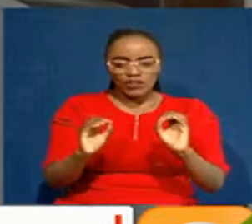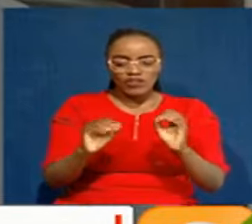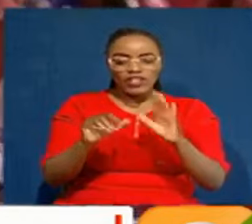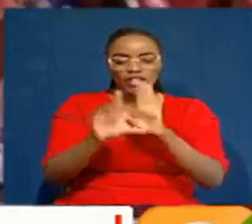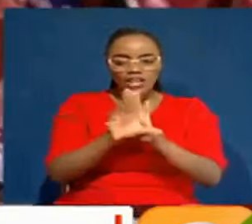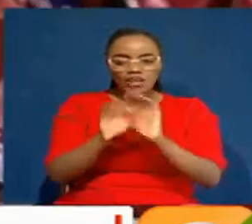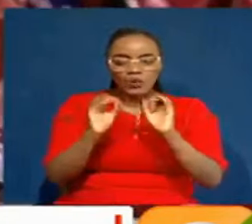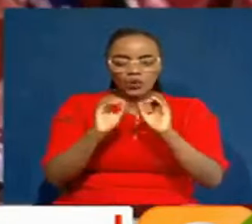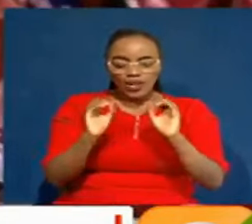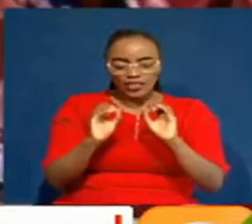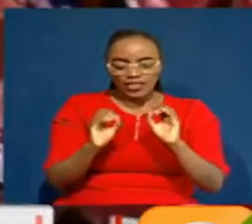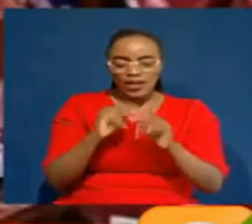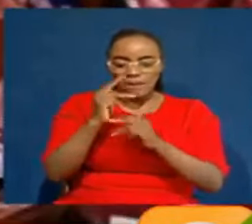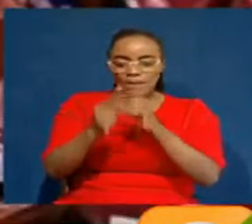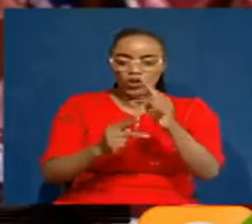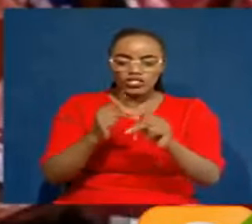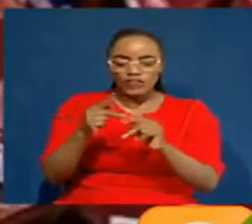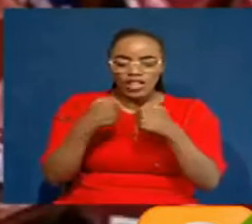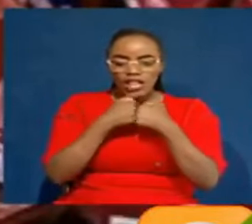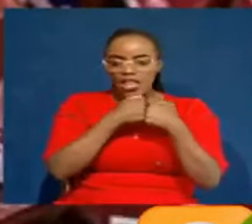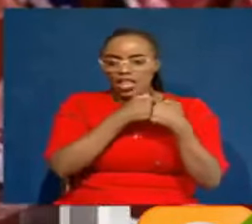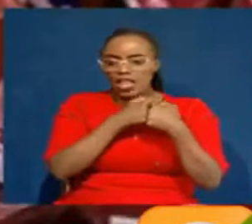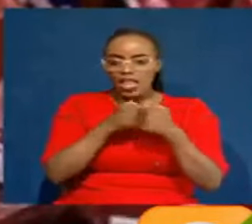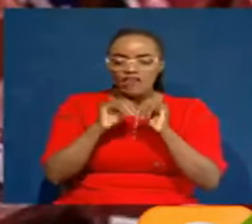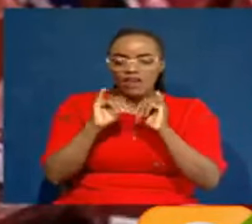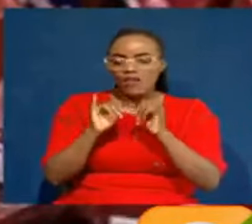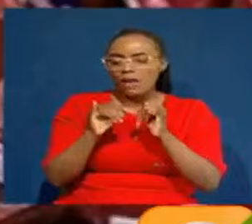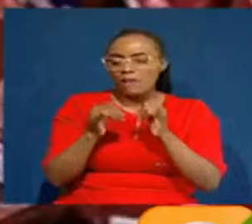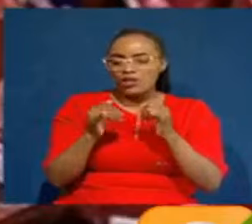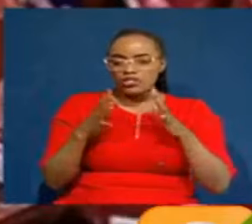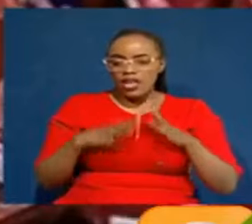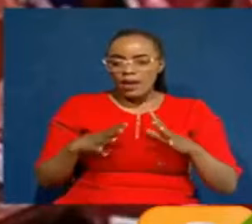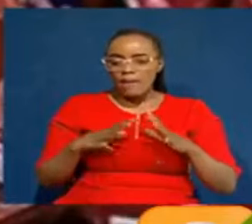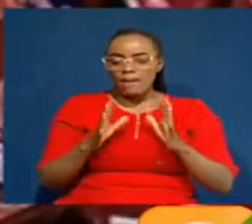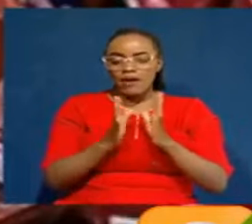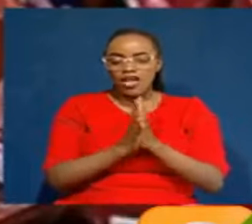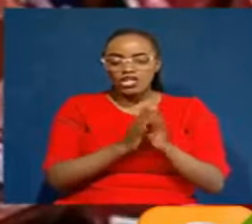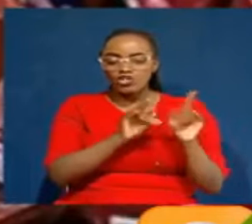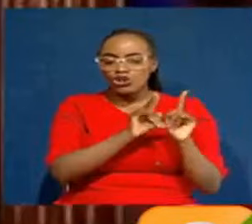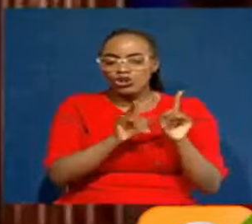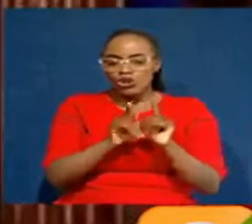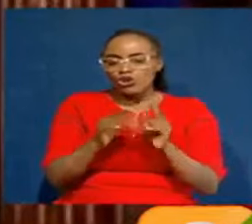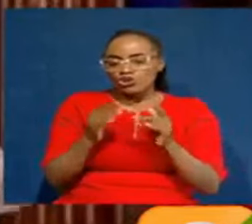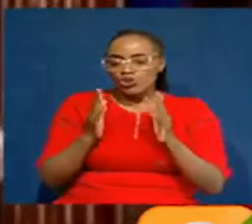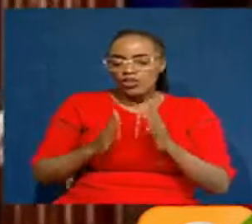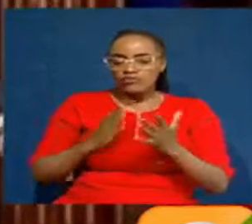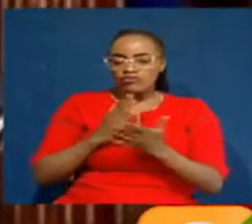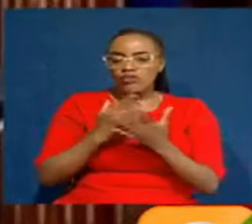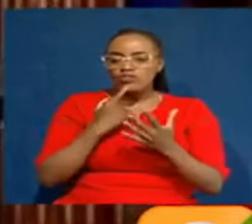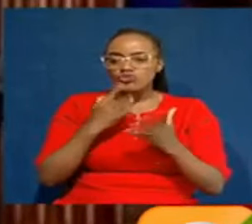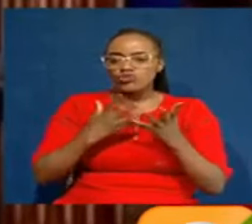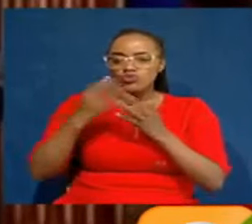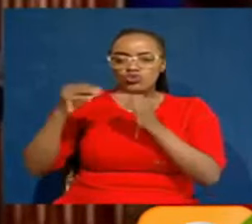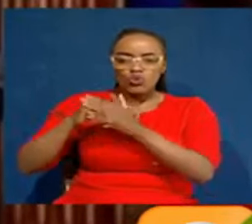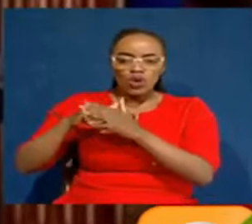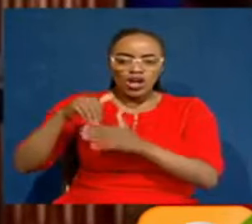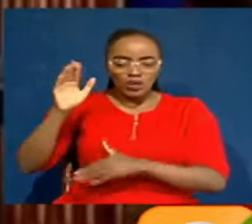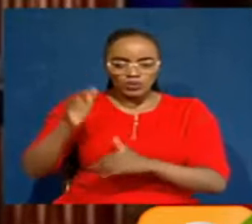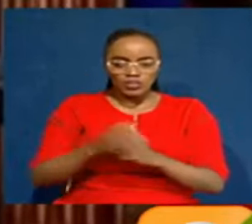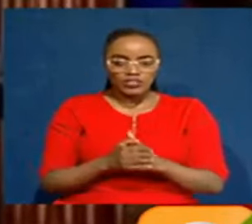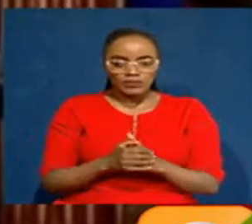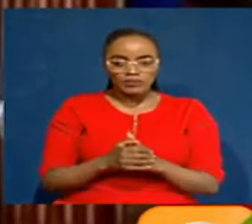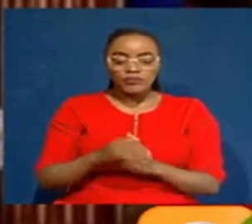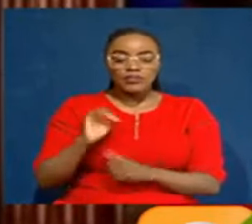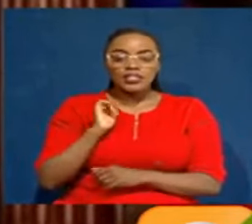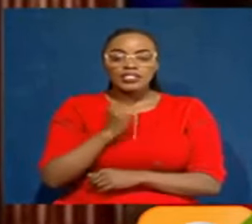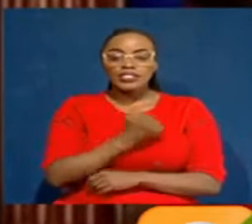illegal process. Katika makabiliano hayo, wanahabari na wakilishi wadi waliamrishwa kuondoka kikaoni. Can I talk to the shattered attempts?